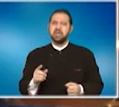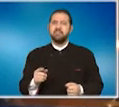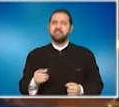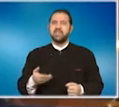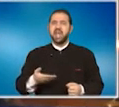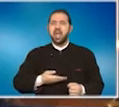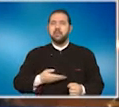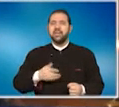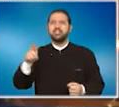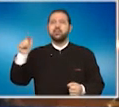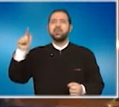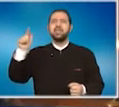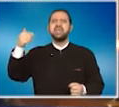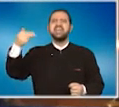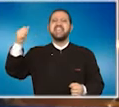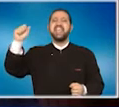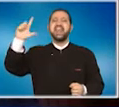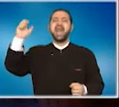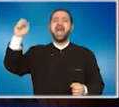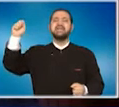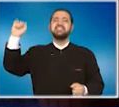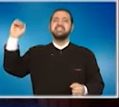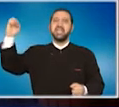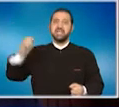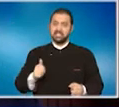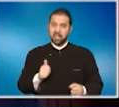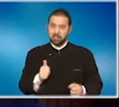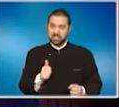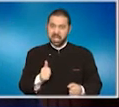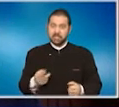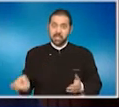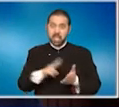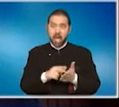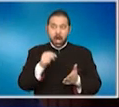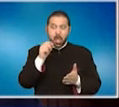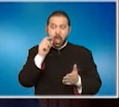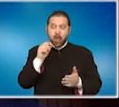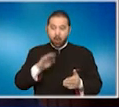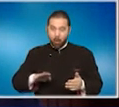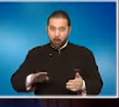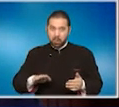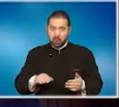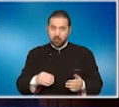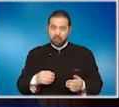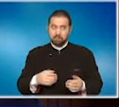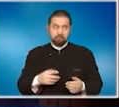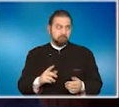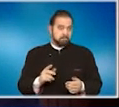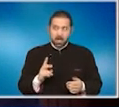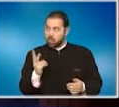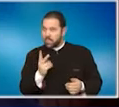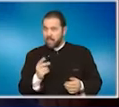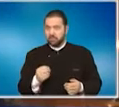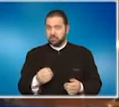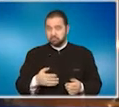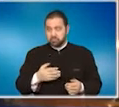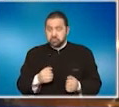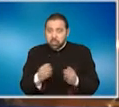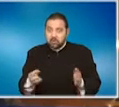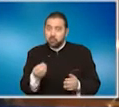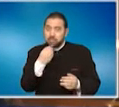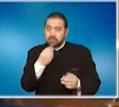păzească un ceas până se va întoarce, iar copilul lăcumindu-se s-a apucat să mănânce peștele fără de nici o sfială.